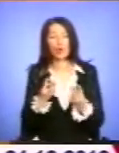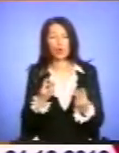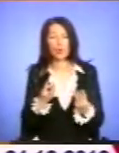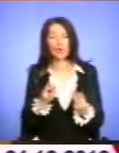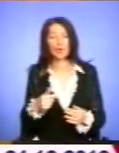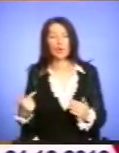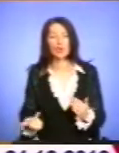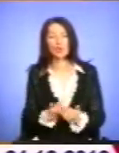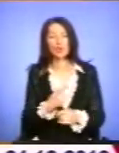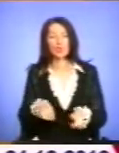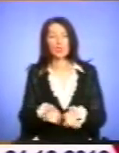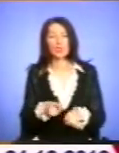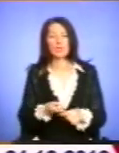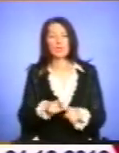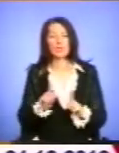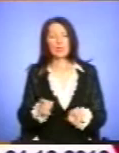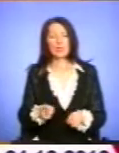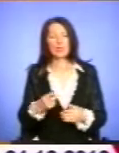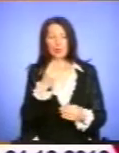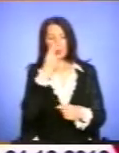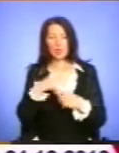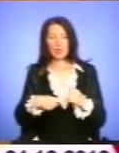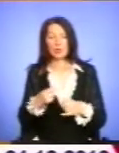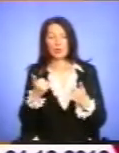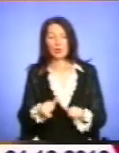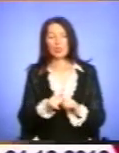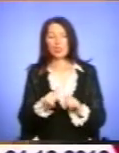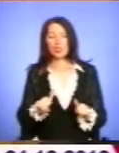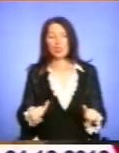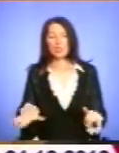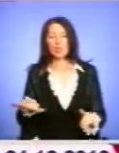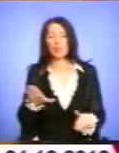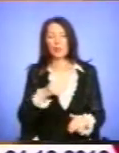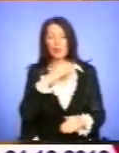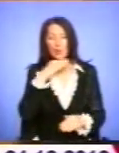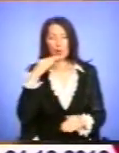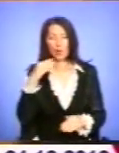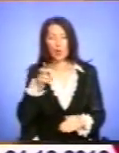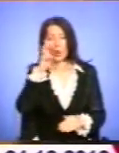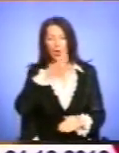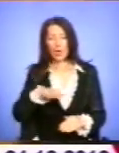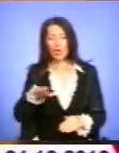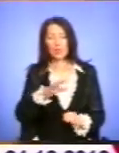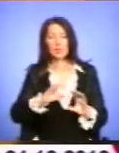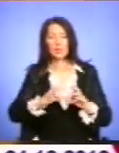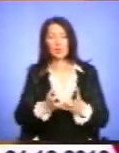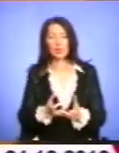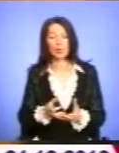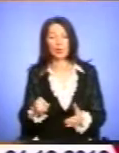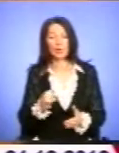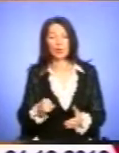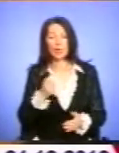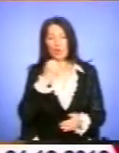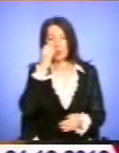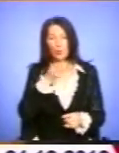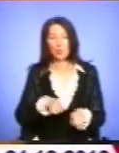І знову ж таки, ця дійсно традиція, вона сьогодні шириться в багатьох країнах світу, в Європі. Ми вам дякуємо за цю таку важливу